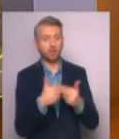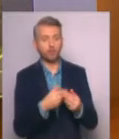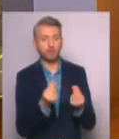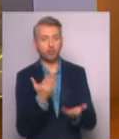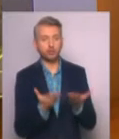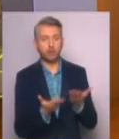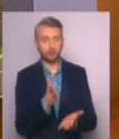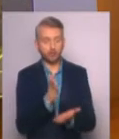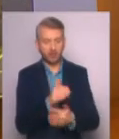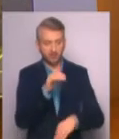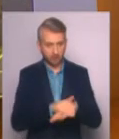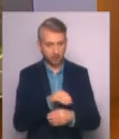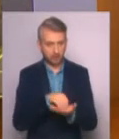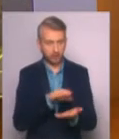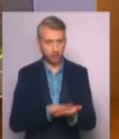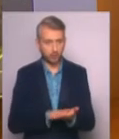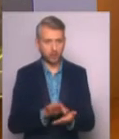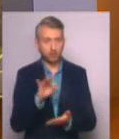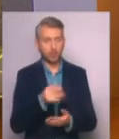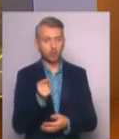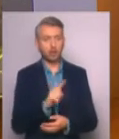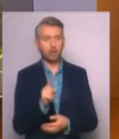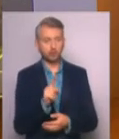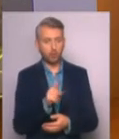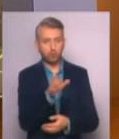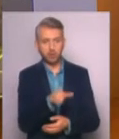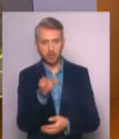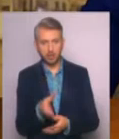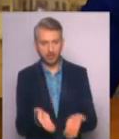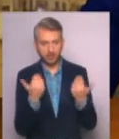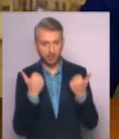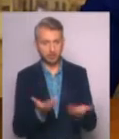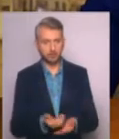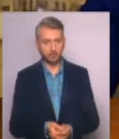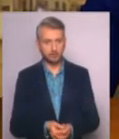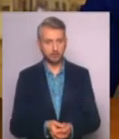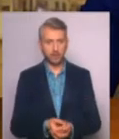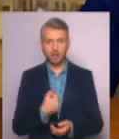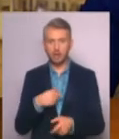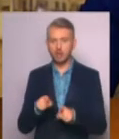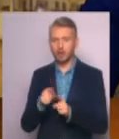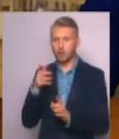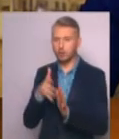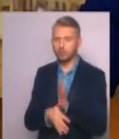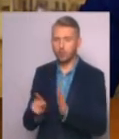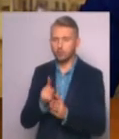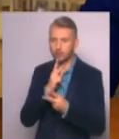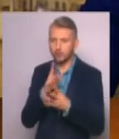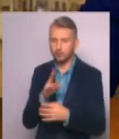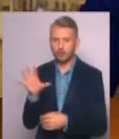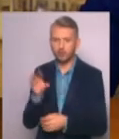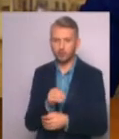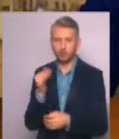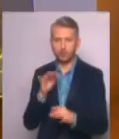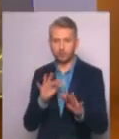якщо є факт зафіксований про те, що знята батарея і так далі. Тому, ну, я так розумію, пане Вадима, що не дивлячись на всю історію